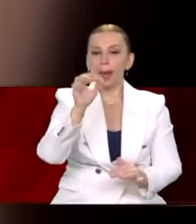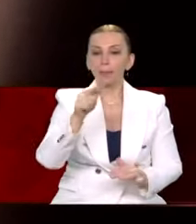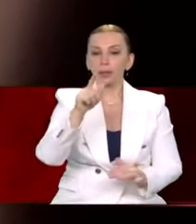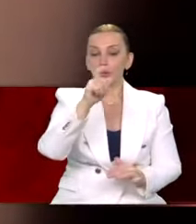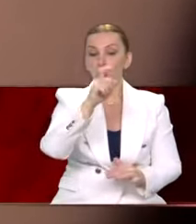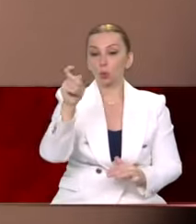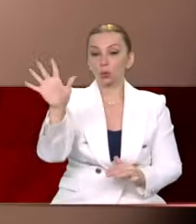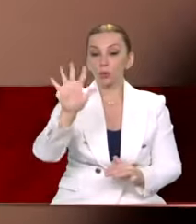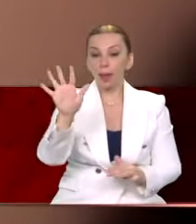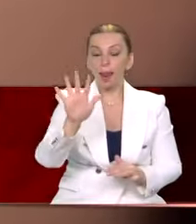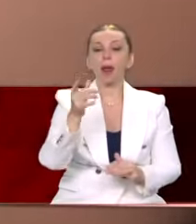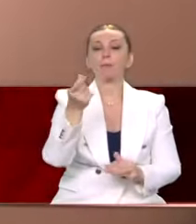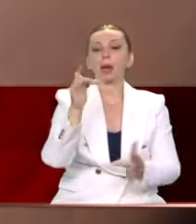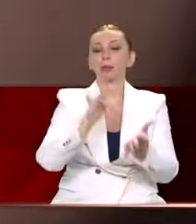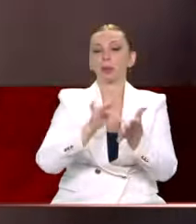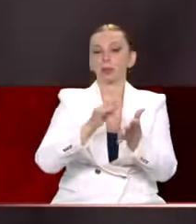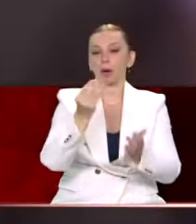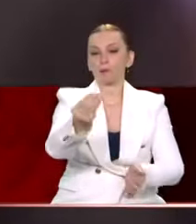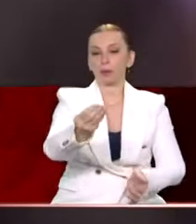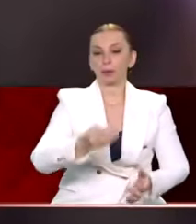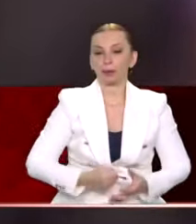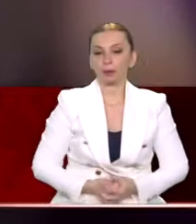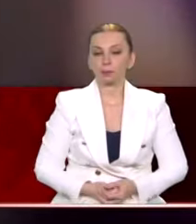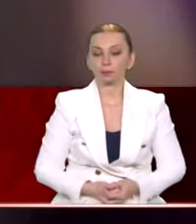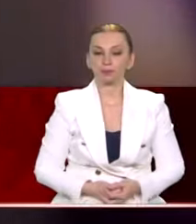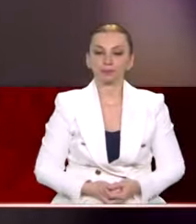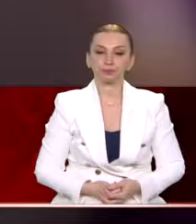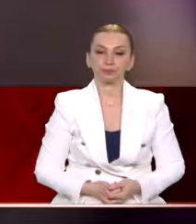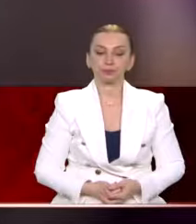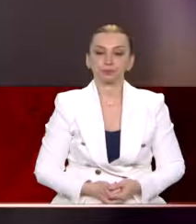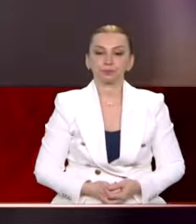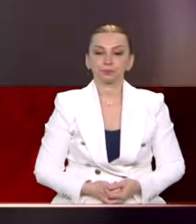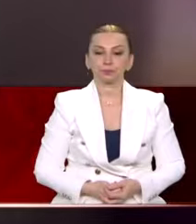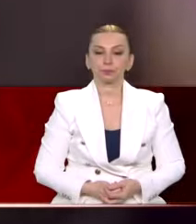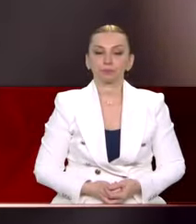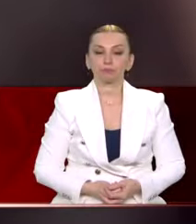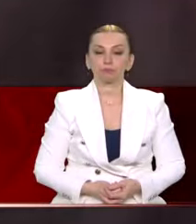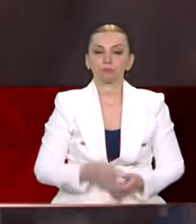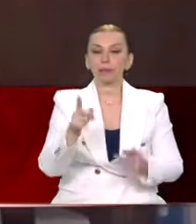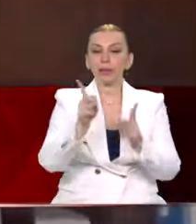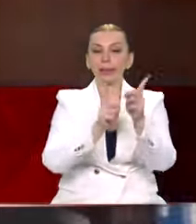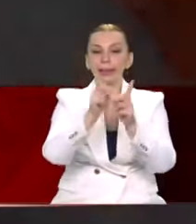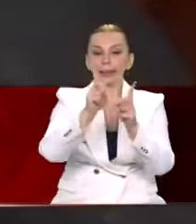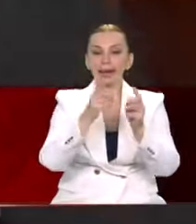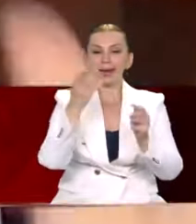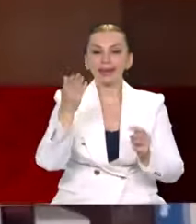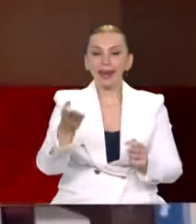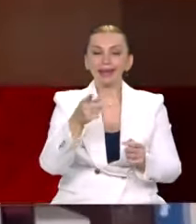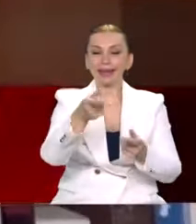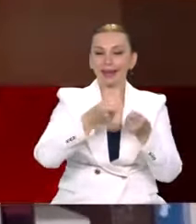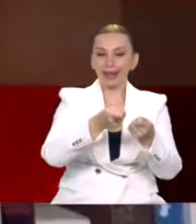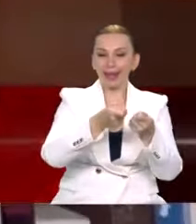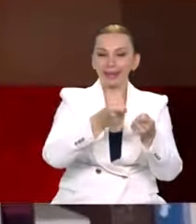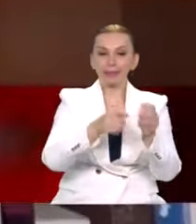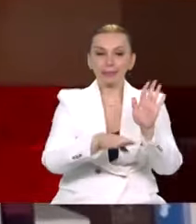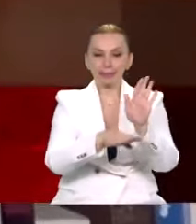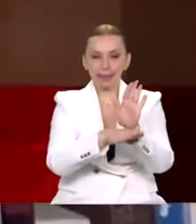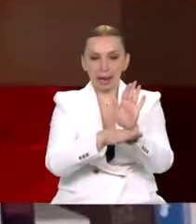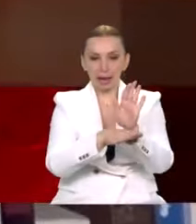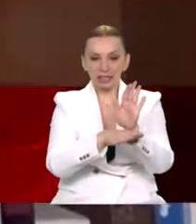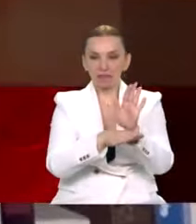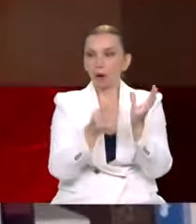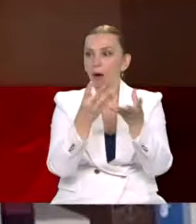59 lira para cezası kesti. Hiç aldattın mı? Aldattıysan neden aldatsın? Bu arada internet cinsel terapi eğitim sertifikası